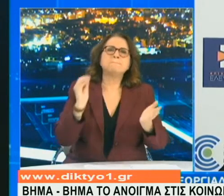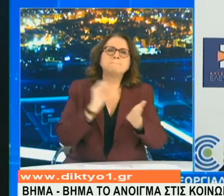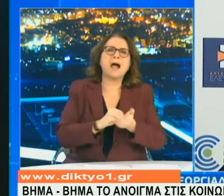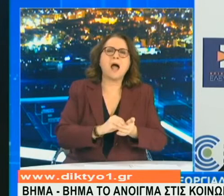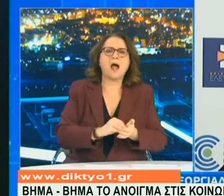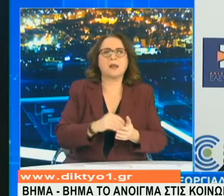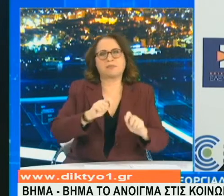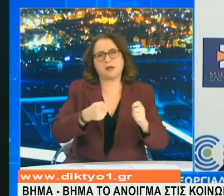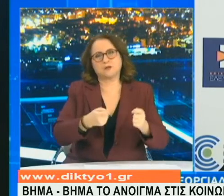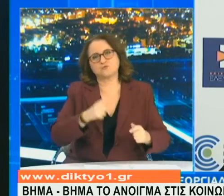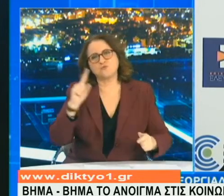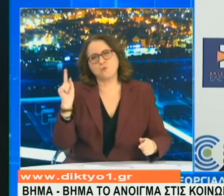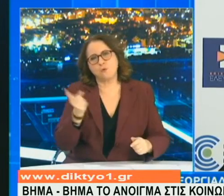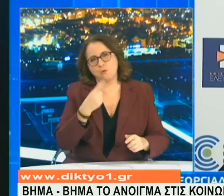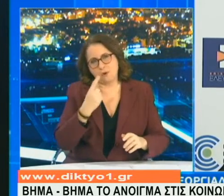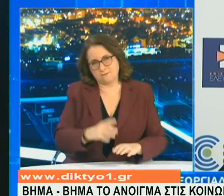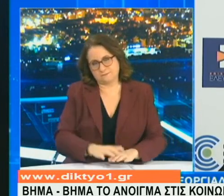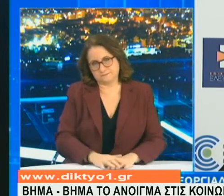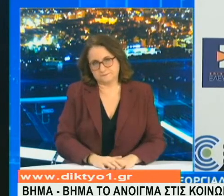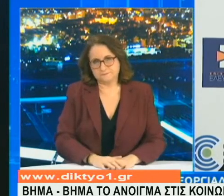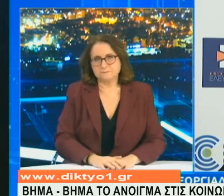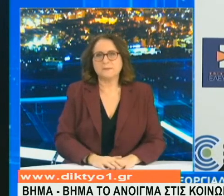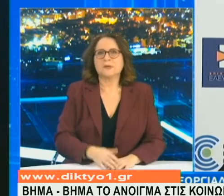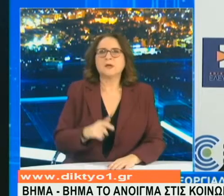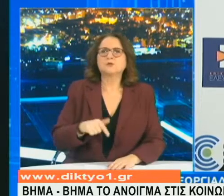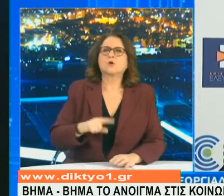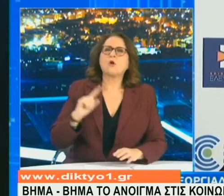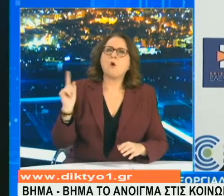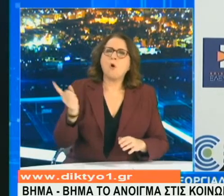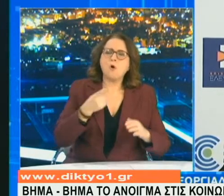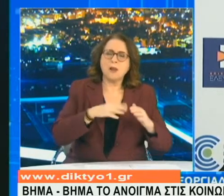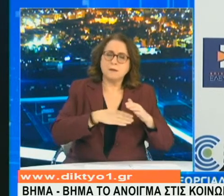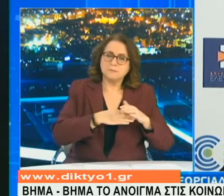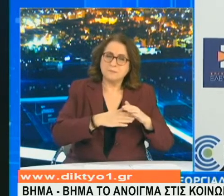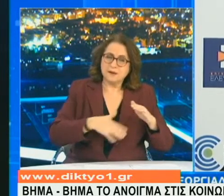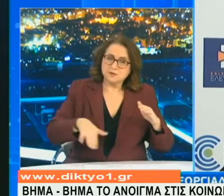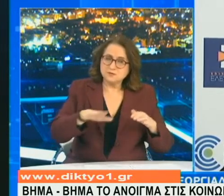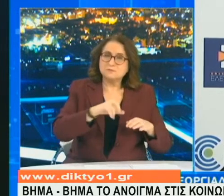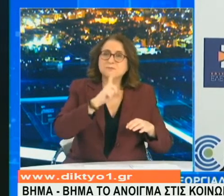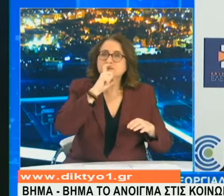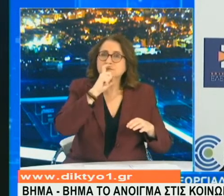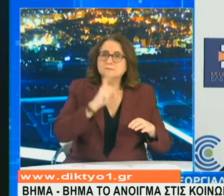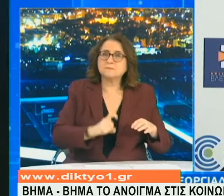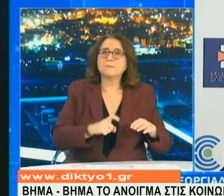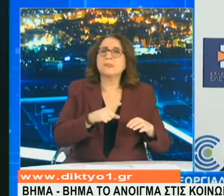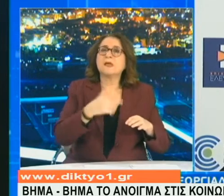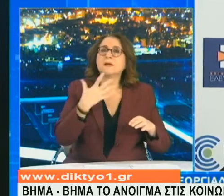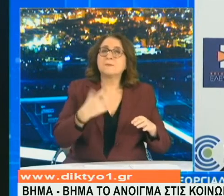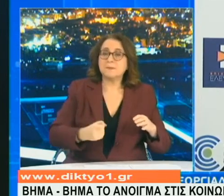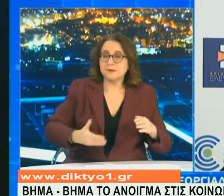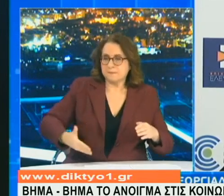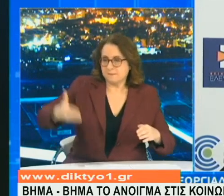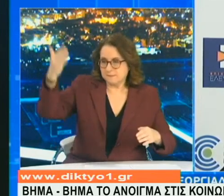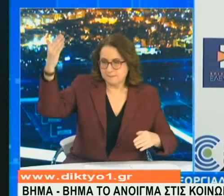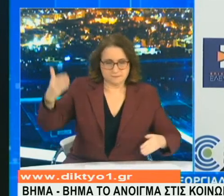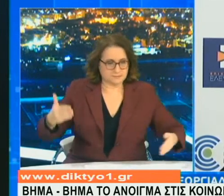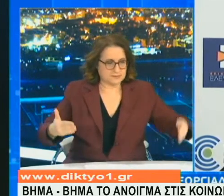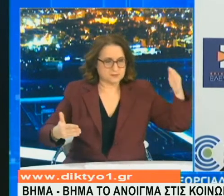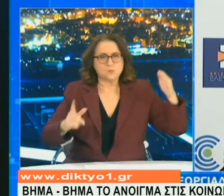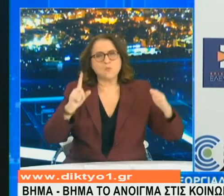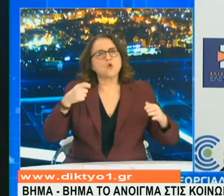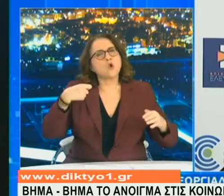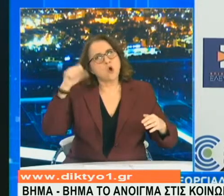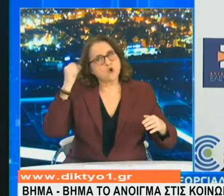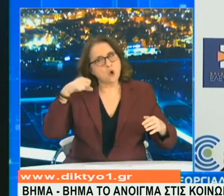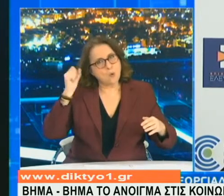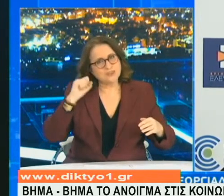Για τις υπηρεσίες πλην των κομμωτηρίων, κουρίων και ιδιωτολογίας απαιτείται ανάπτυξη διαχειριστικού πετάσματος τύπου plexiglass μεταξύ των θέσεων εργασίας.